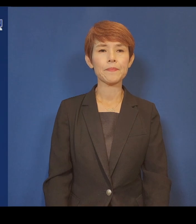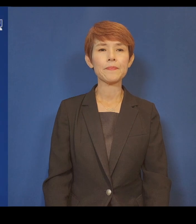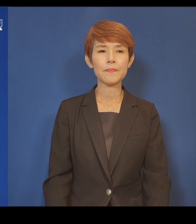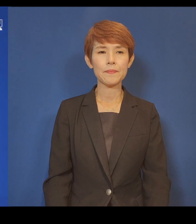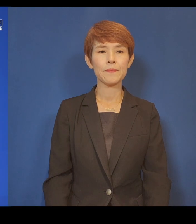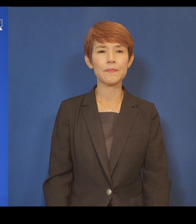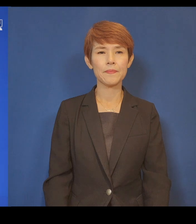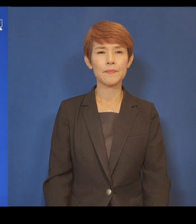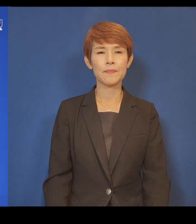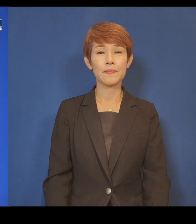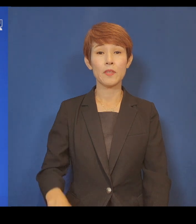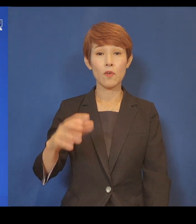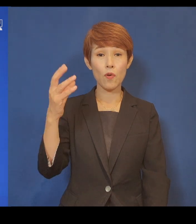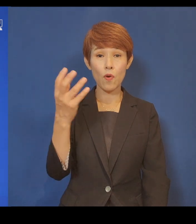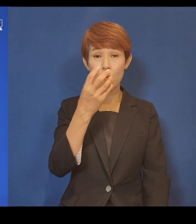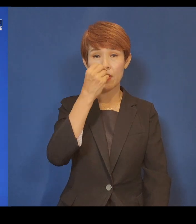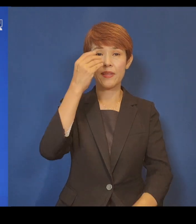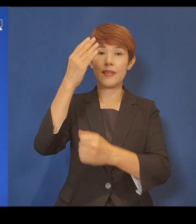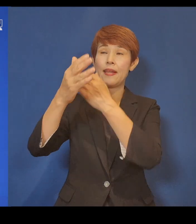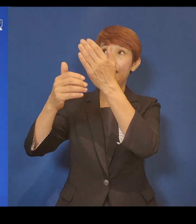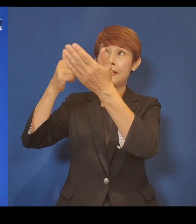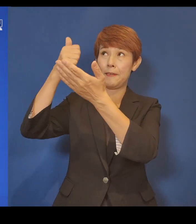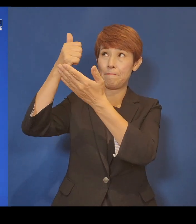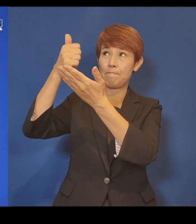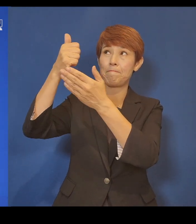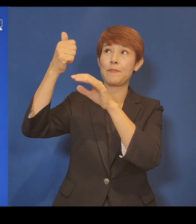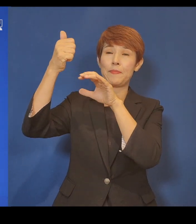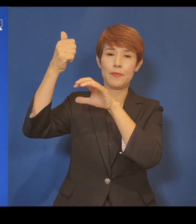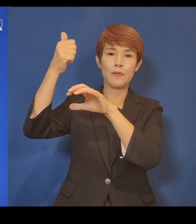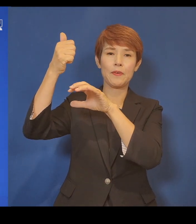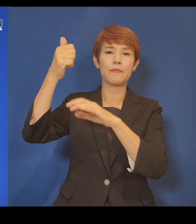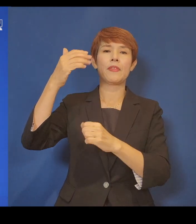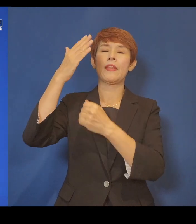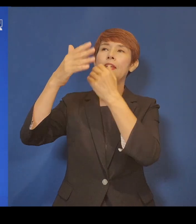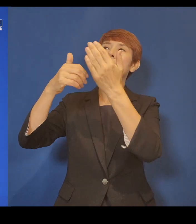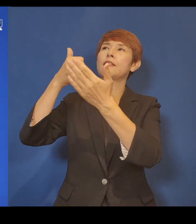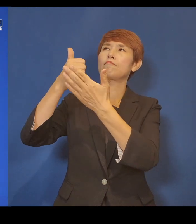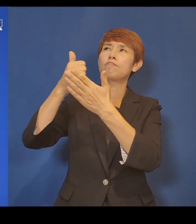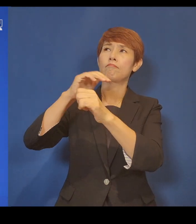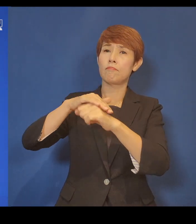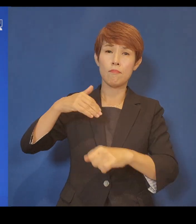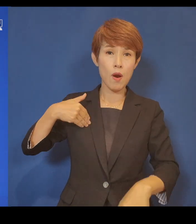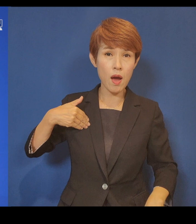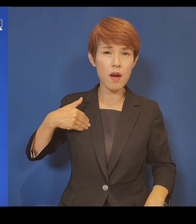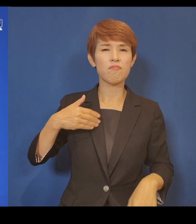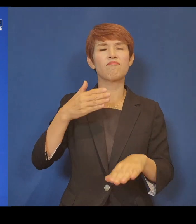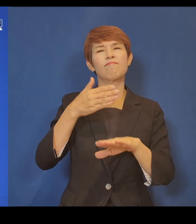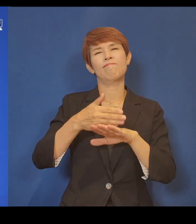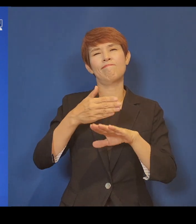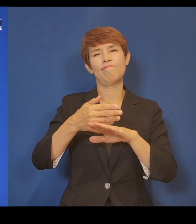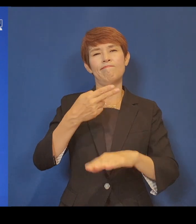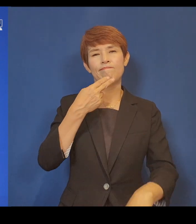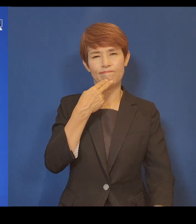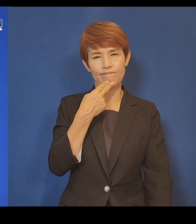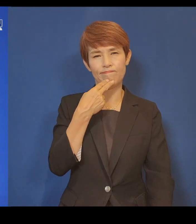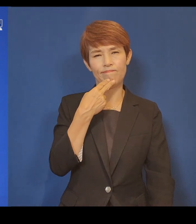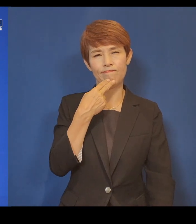예. 거룩하신 하나님 아버지 앞에 서서 하나님을 알지 못하면 감사는